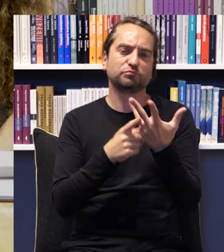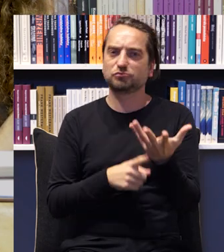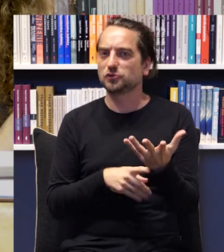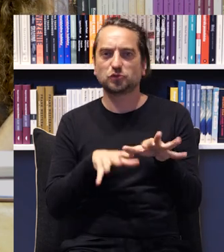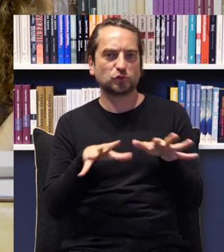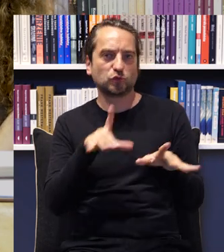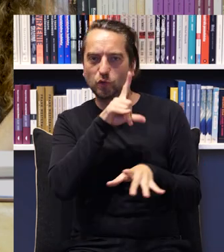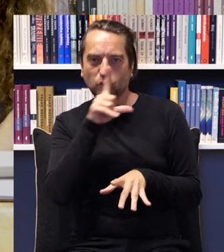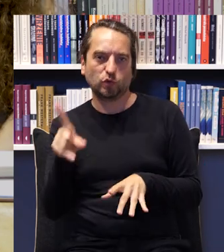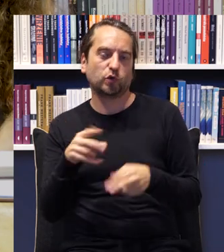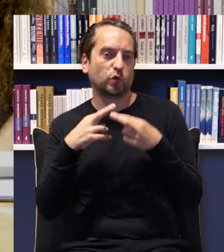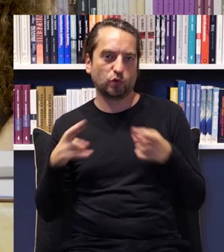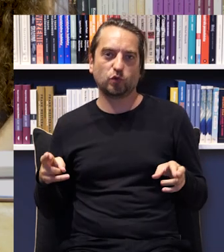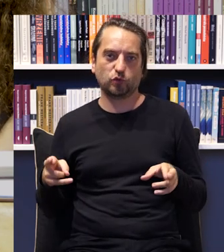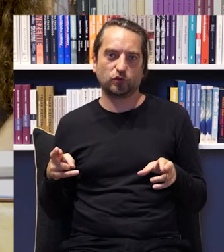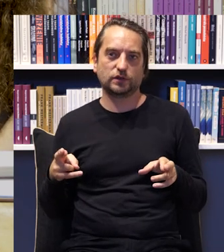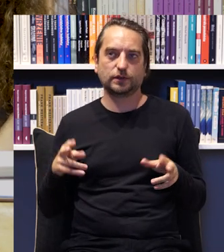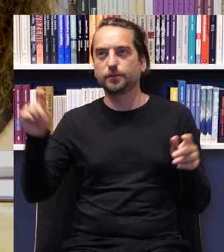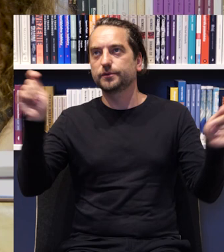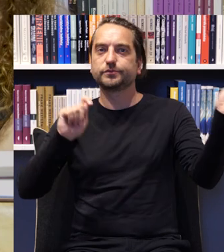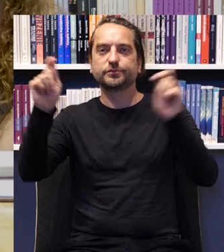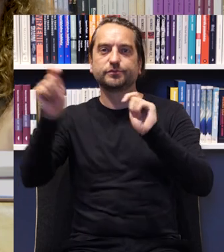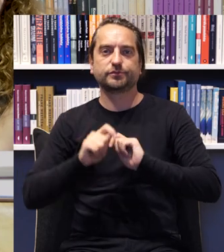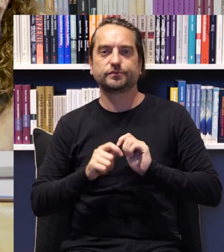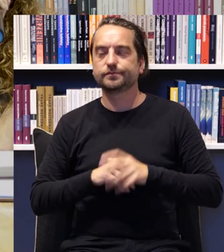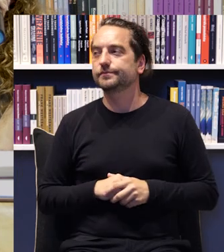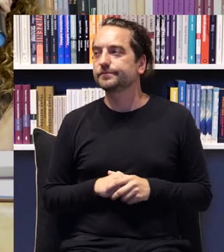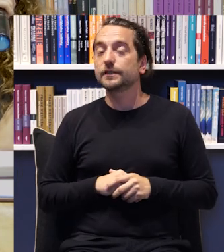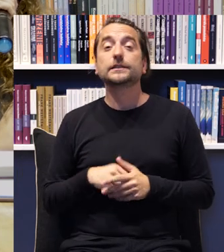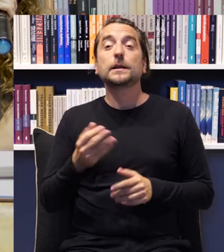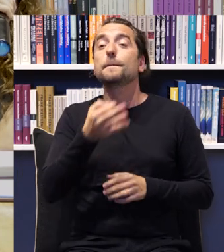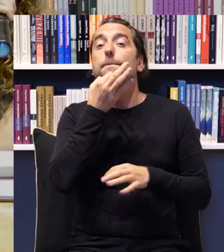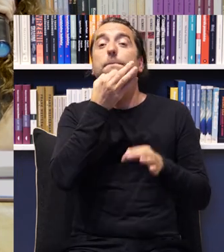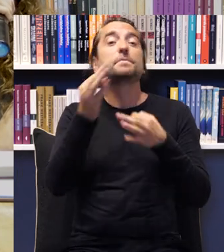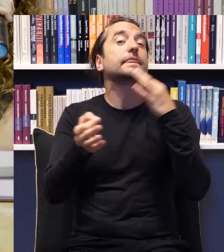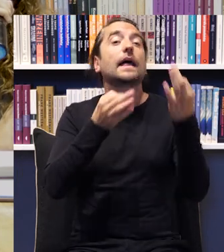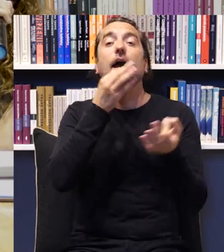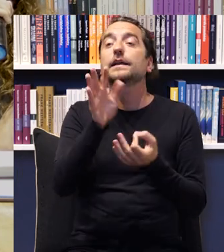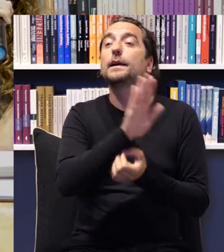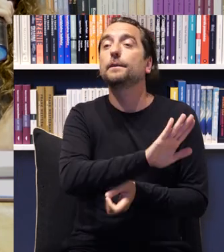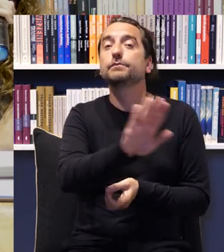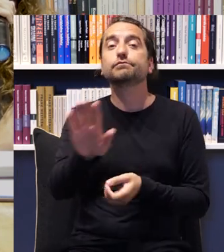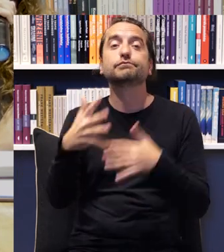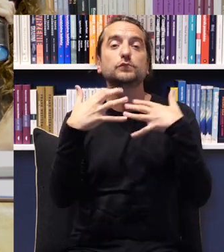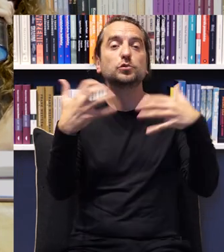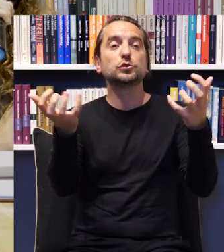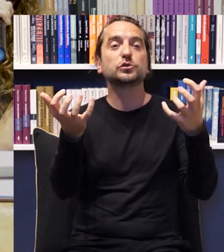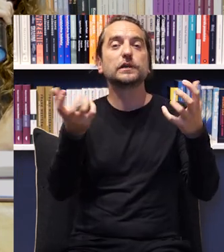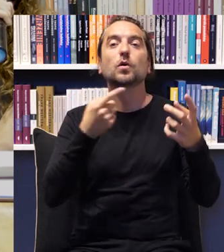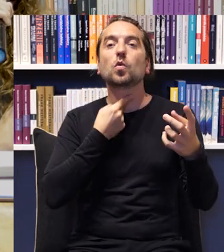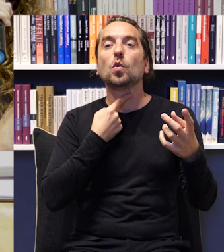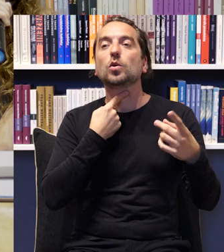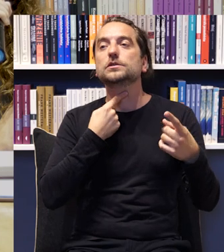ludzi z różnych stron. To czy się pojawiły w międzyczasie jakieś pytania albo